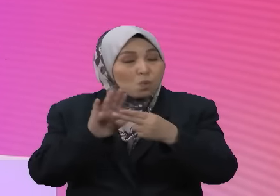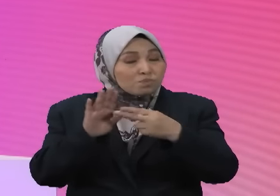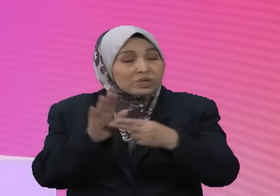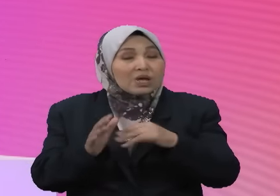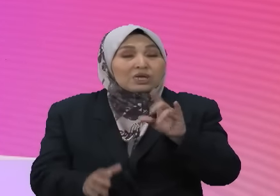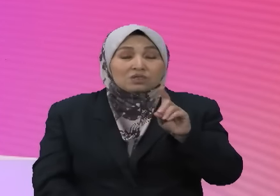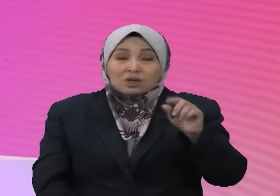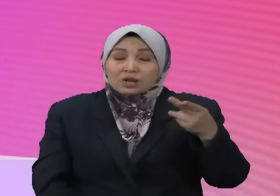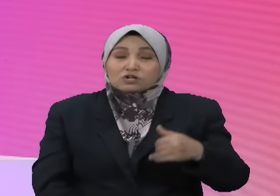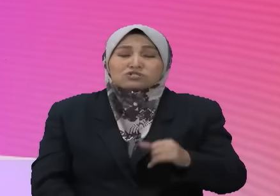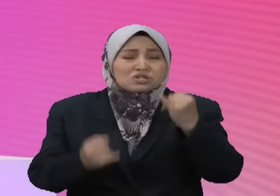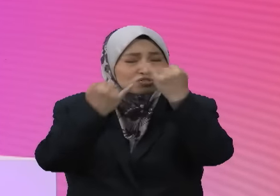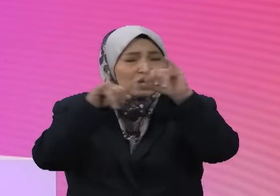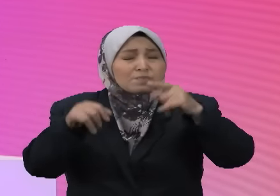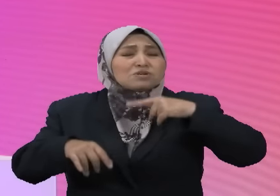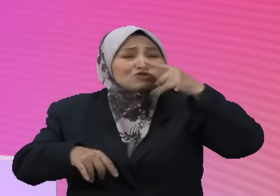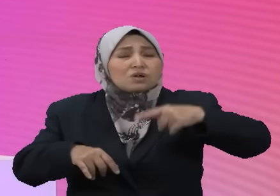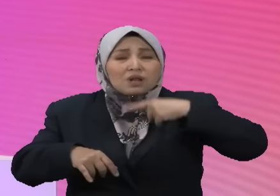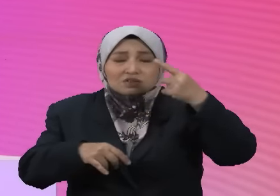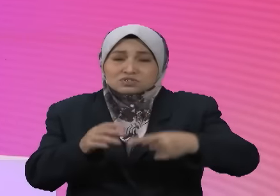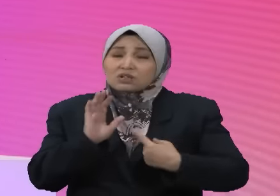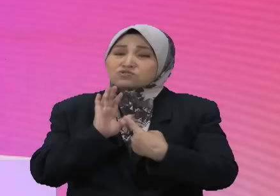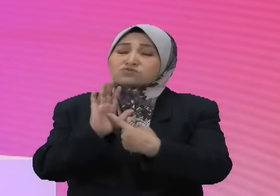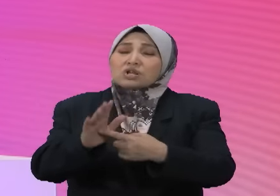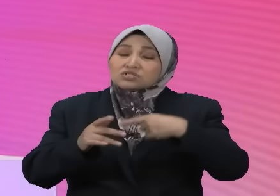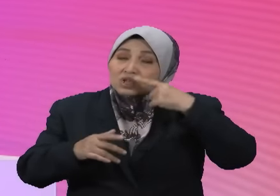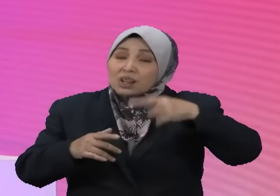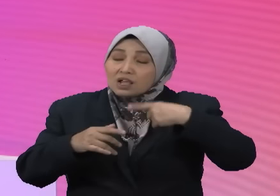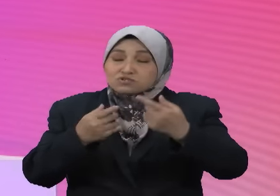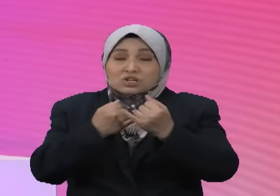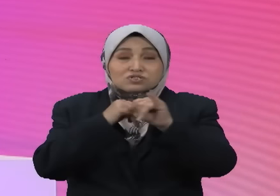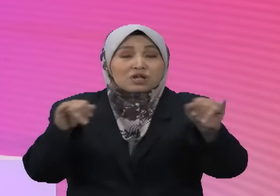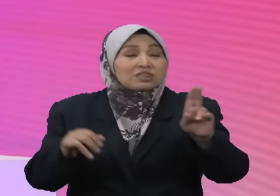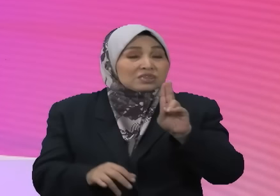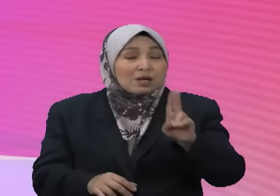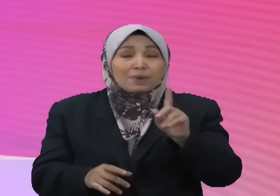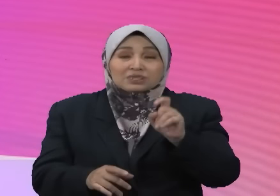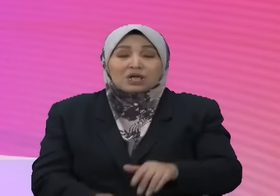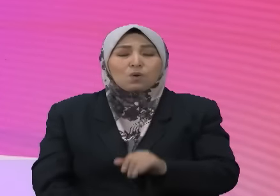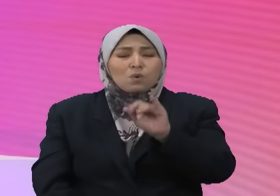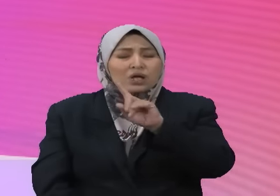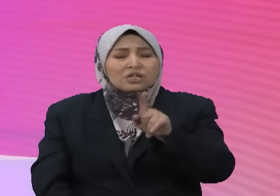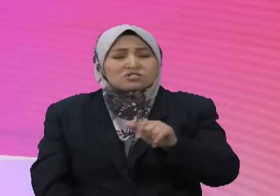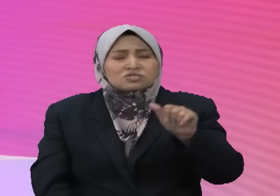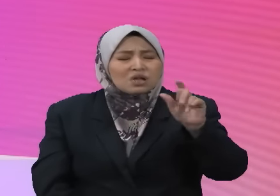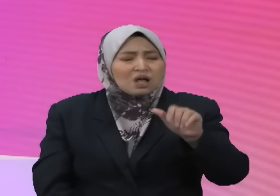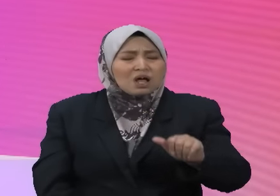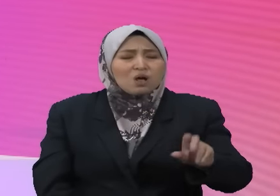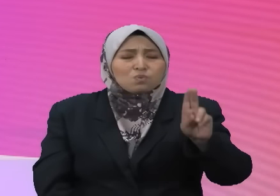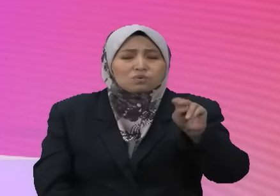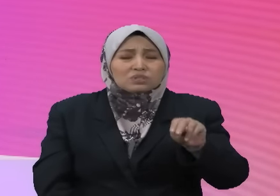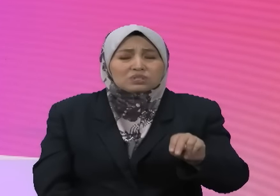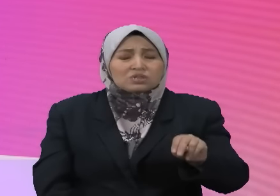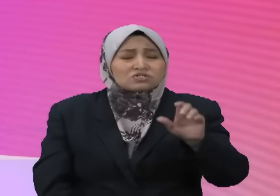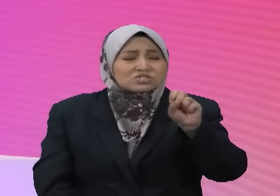hukumnya izhar izhar apa zahirkan izharkan Jelaskan ta mati Waza